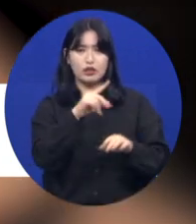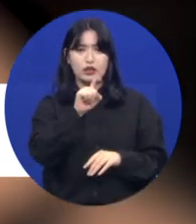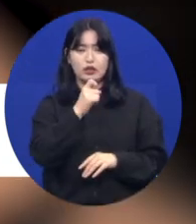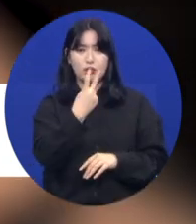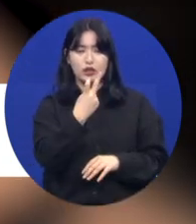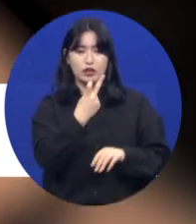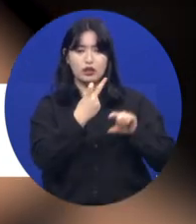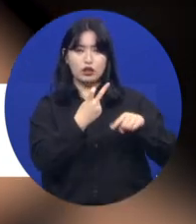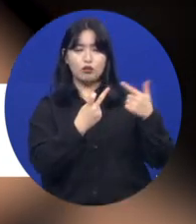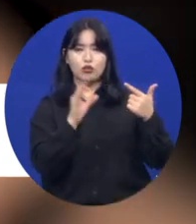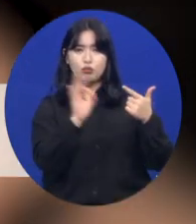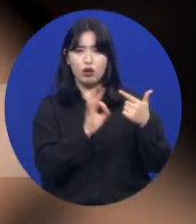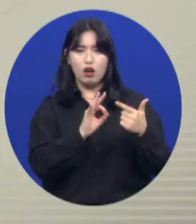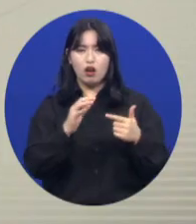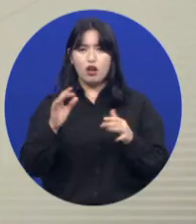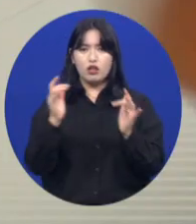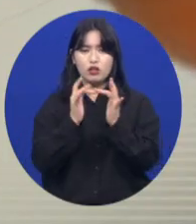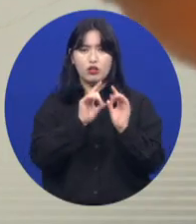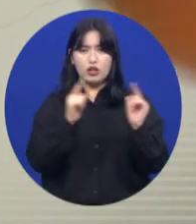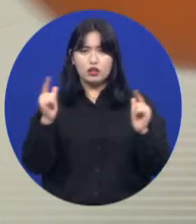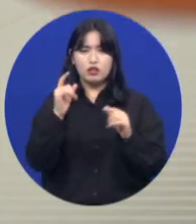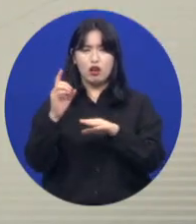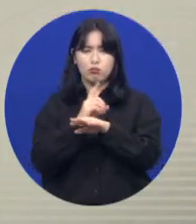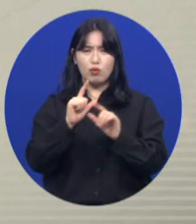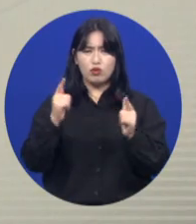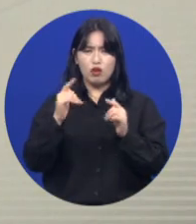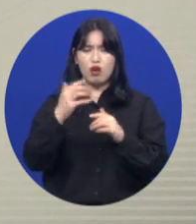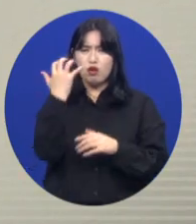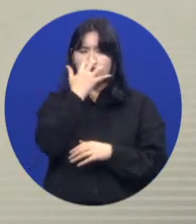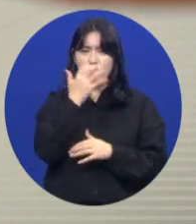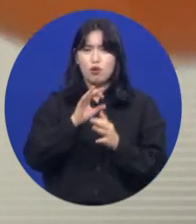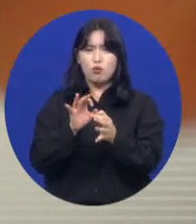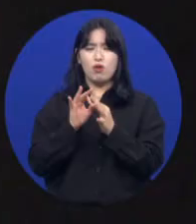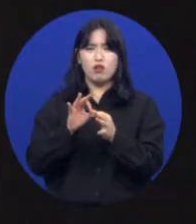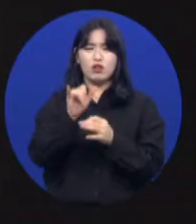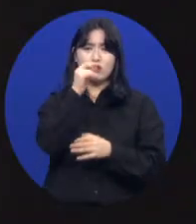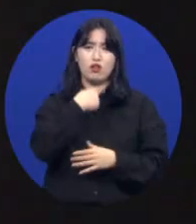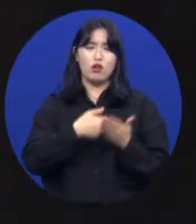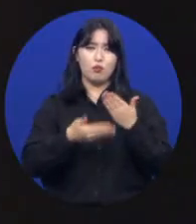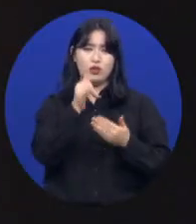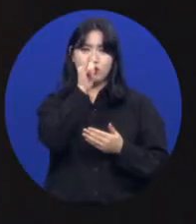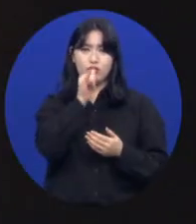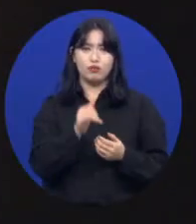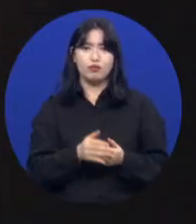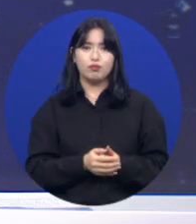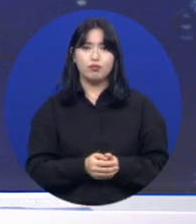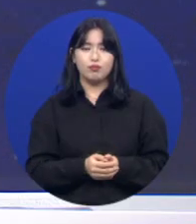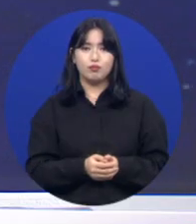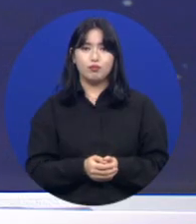12.6%가 사이버상에서 음란물을 받거나 성희롱을 당한 경험이 있다고 밝혔습니다.